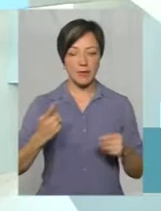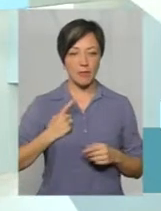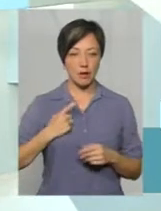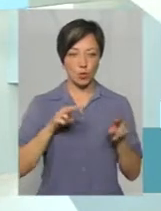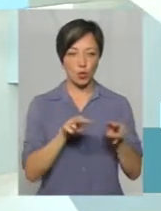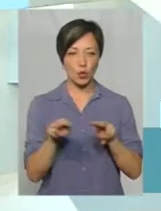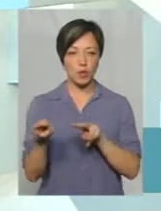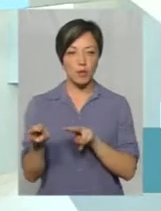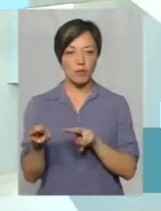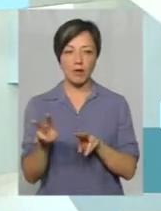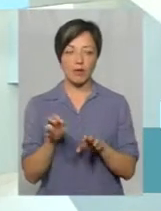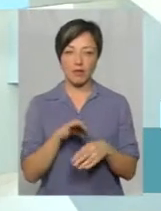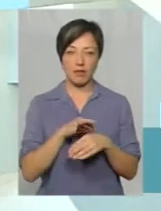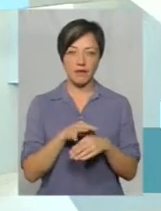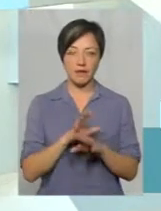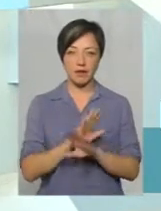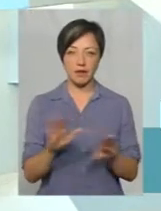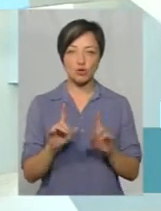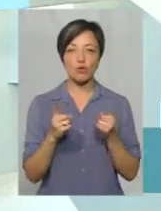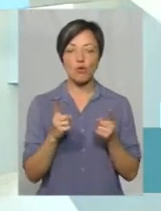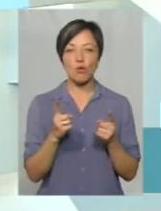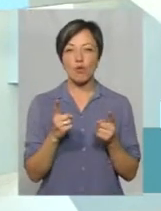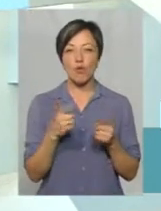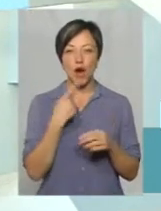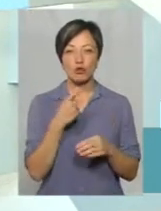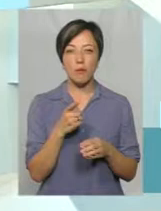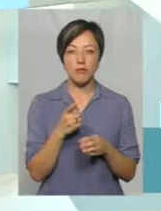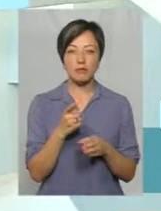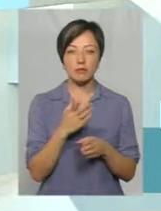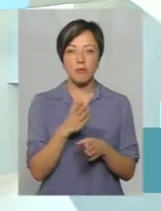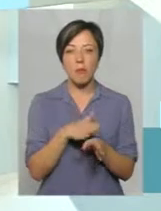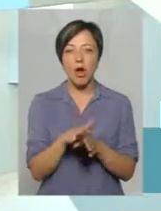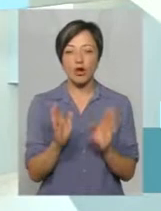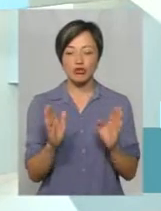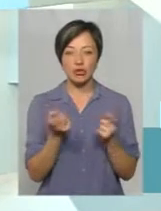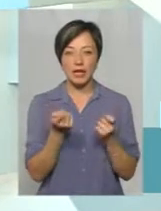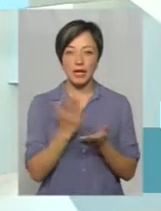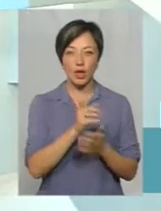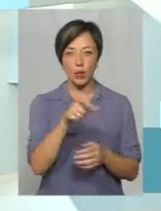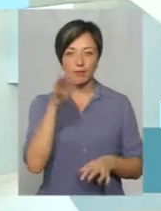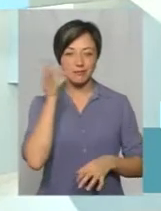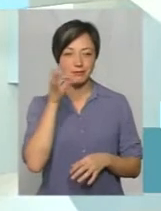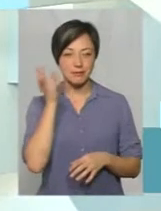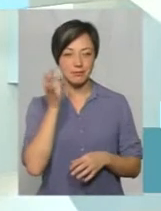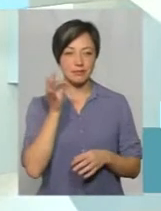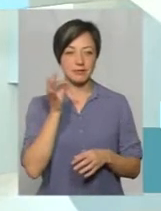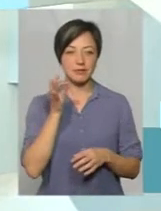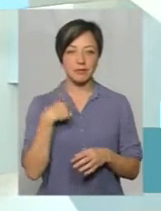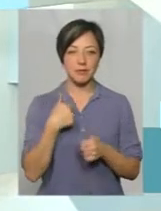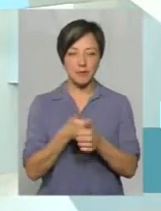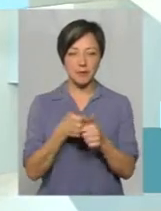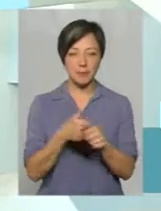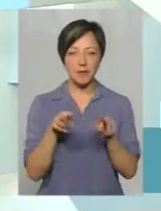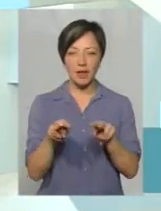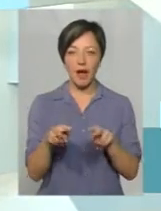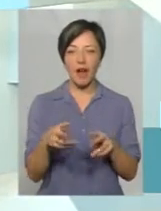вона майже не ведеться. Чому я кажу майже? Тому що є такі люди, які трошки хитрують. Ми за ними слідкуємо,